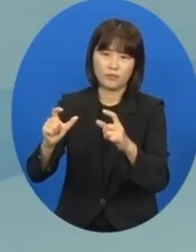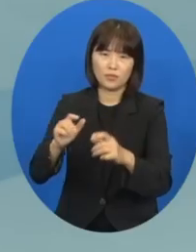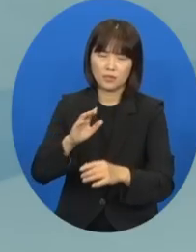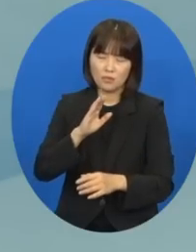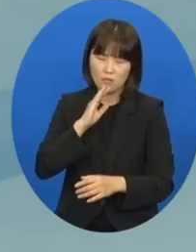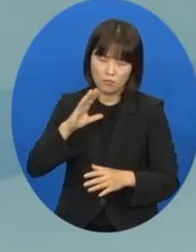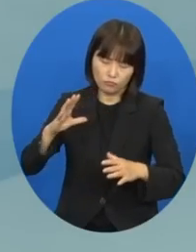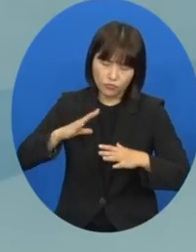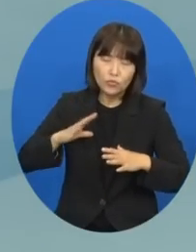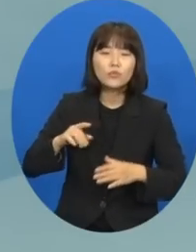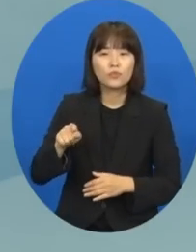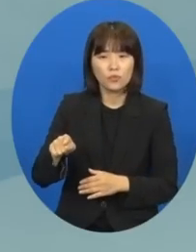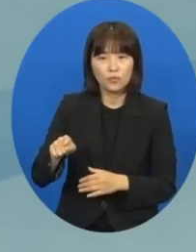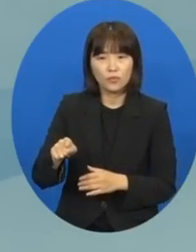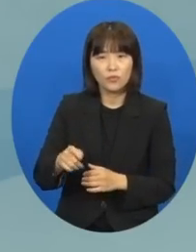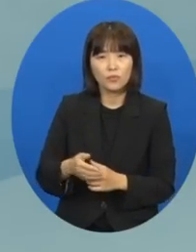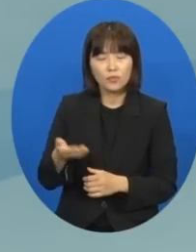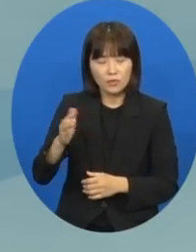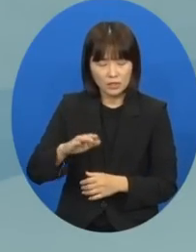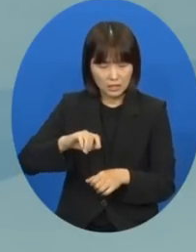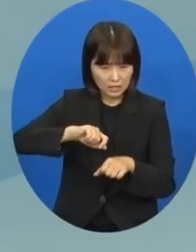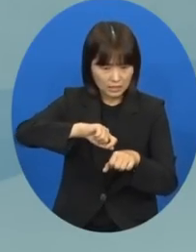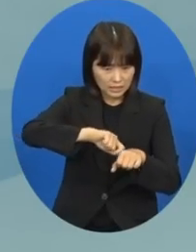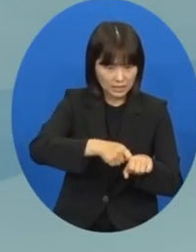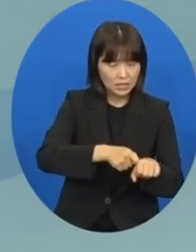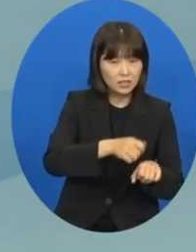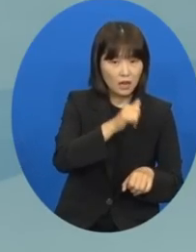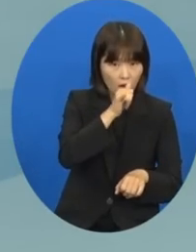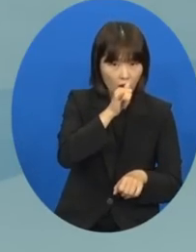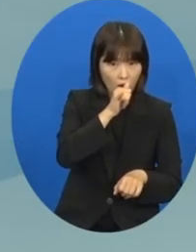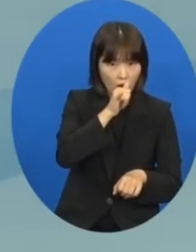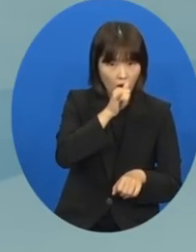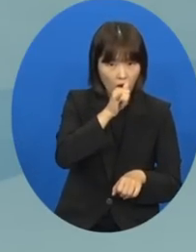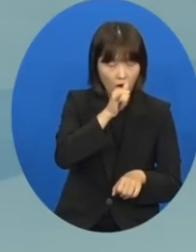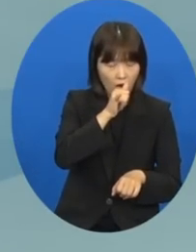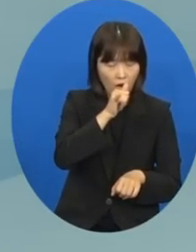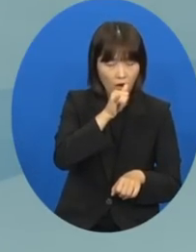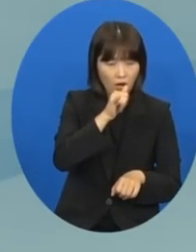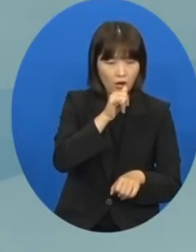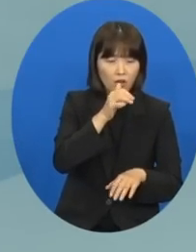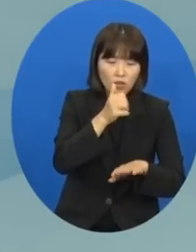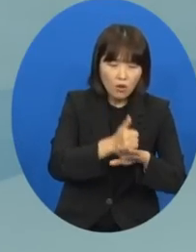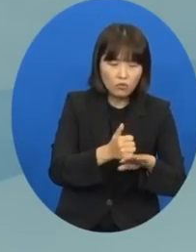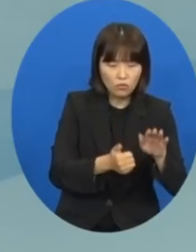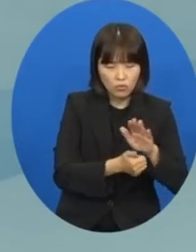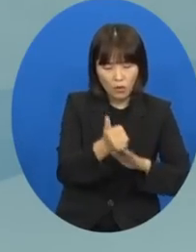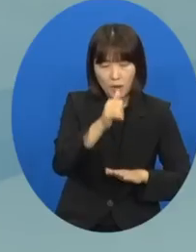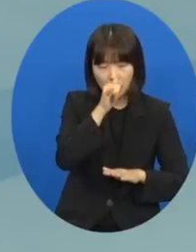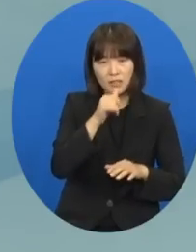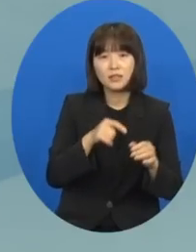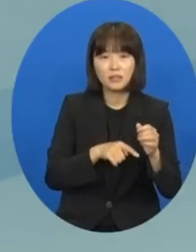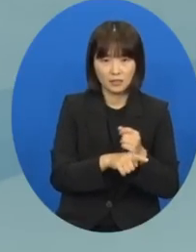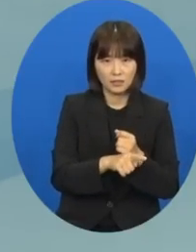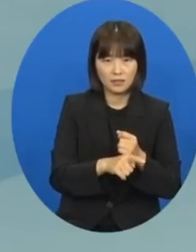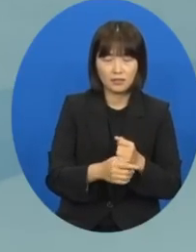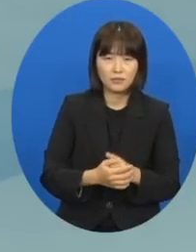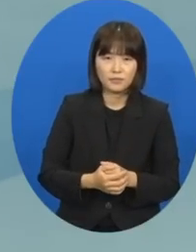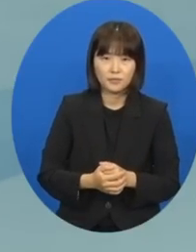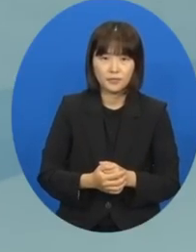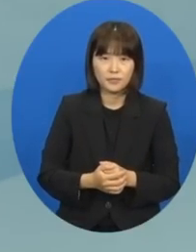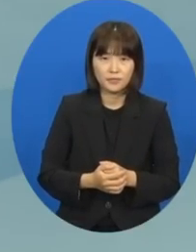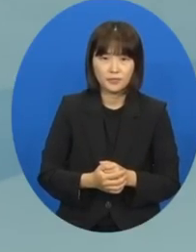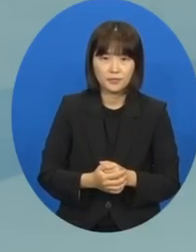가장 무서운 거예요 이것이 사실은. 근데 징계가 있다는 것은요 아직 소망이 있다는 거예요. 그래서 이 징계하다를